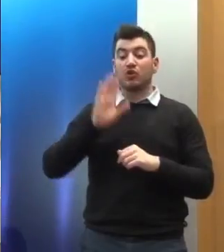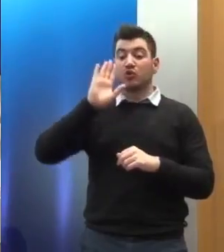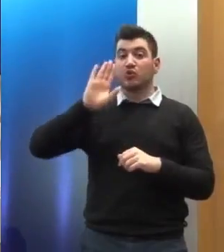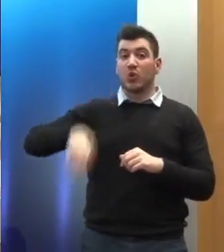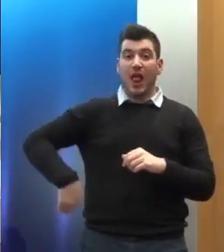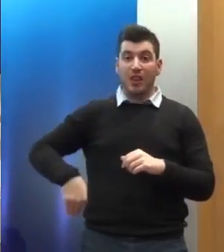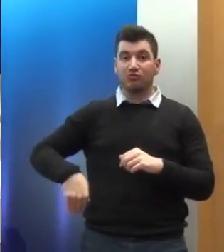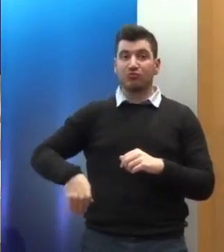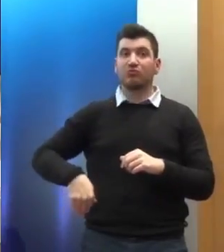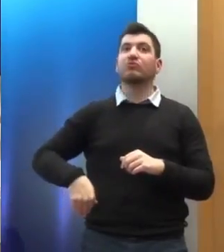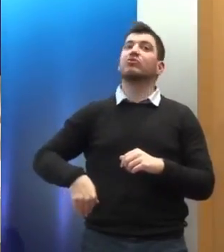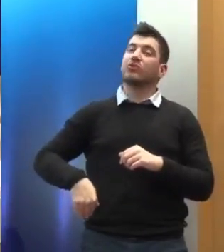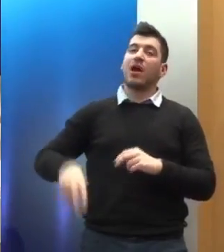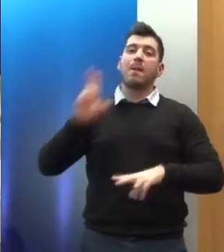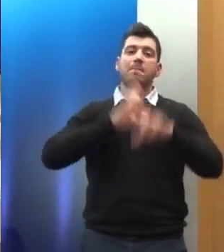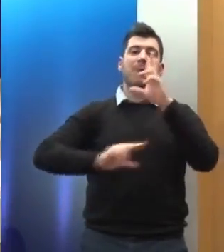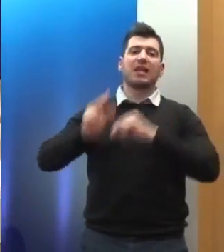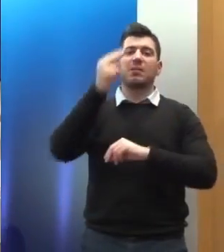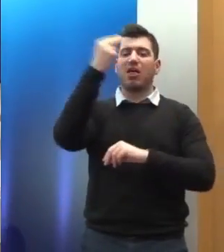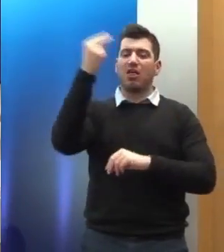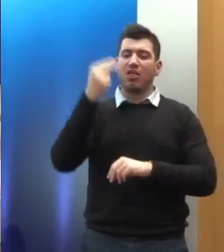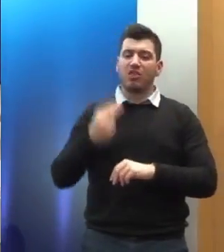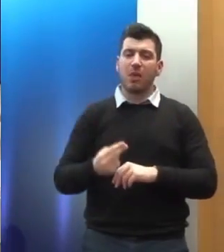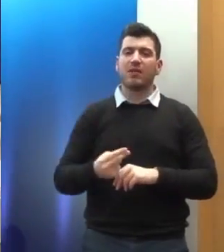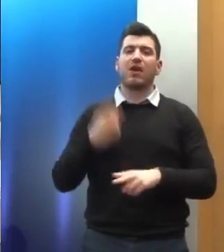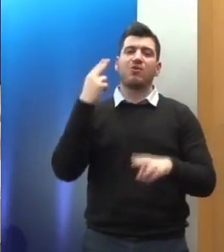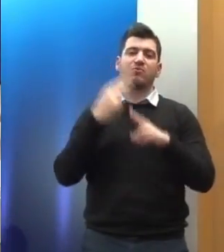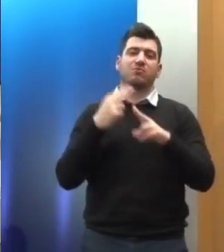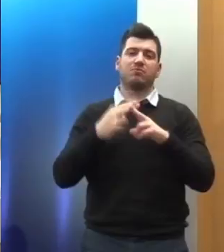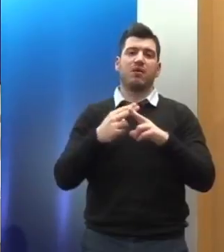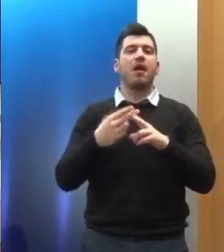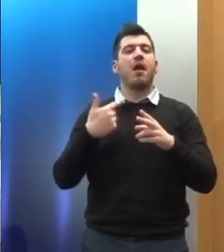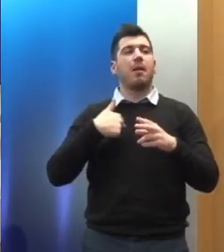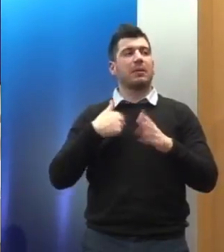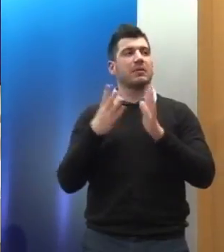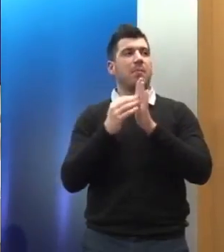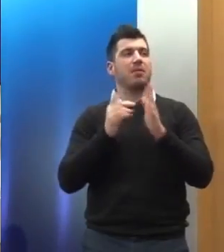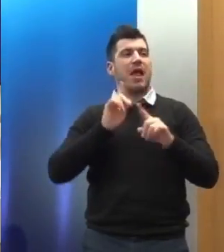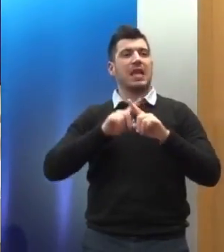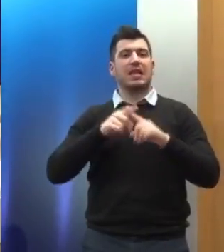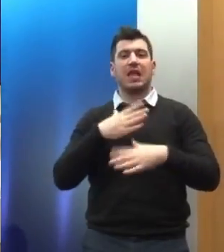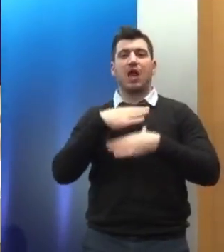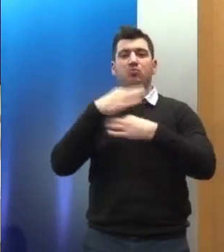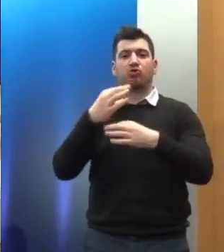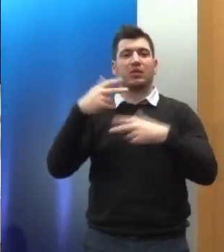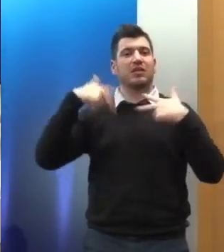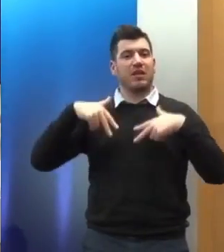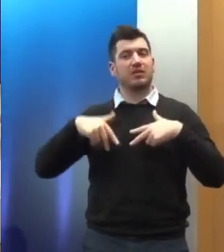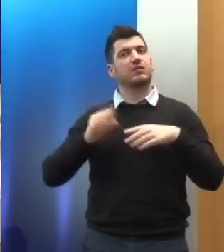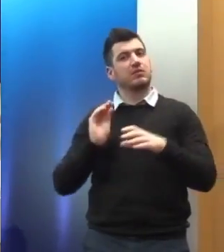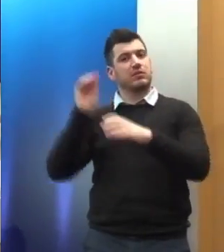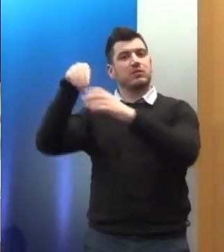κάποια ζητήματα εμείς σαν αντιπρόσωποι της ελληνικής κυβέρνησης.